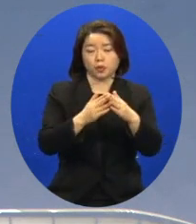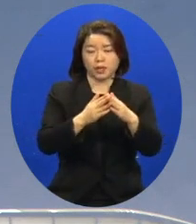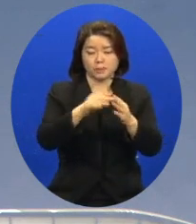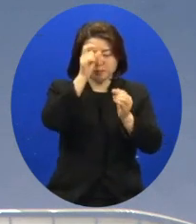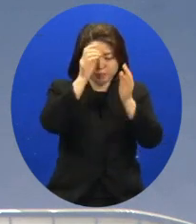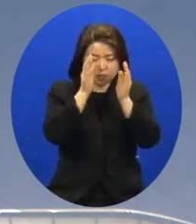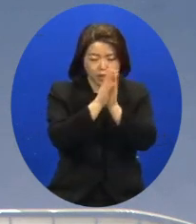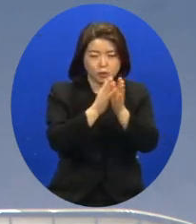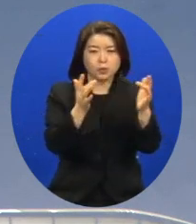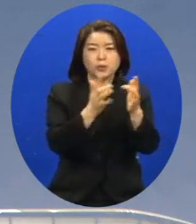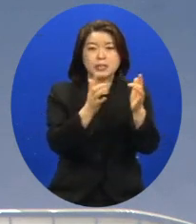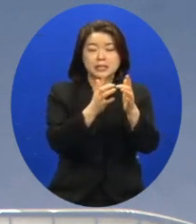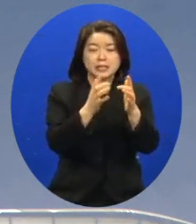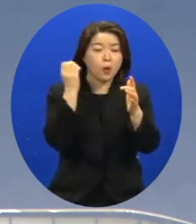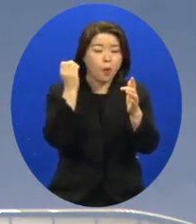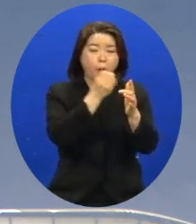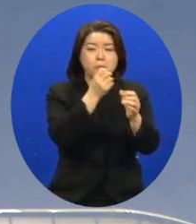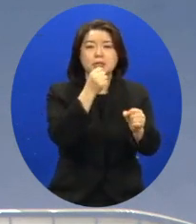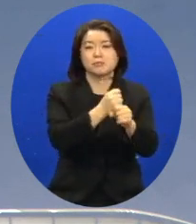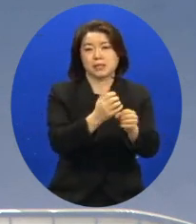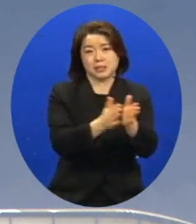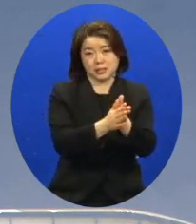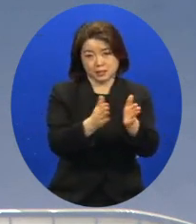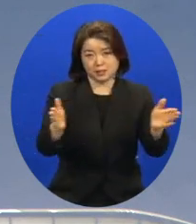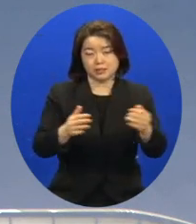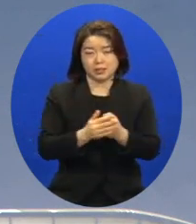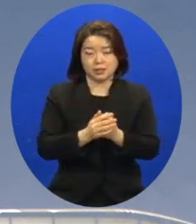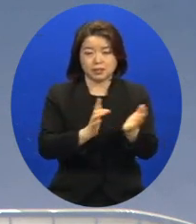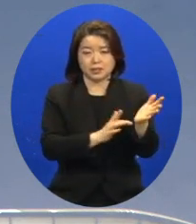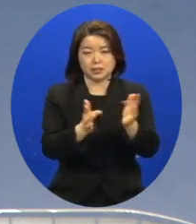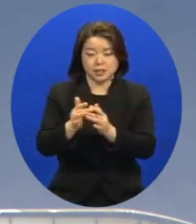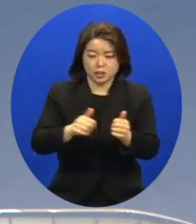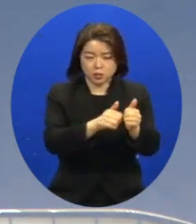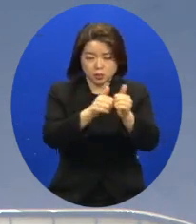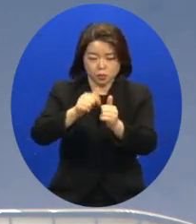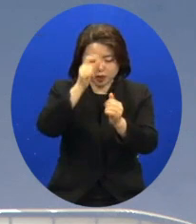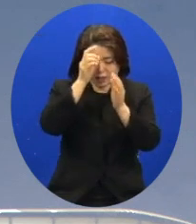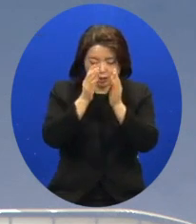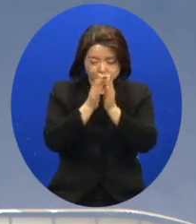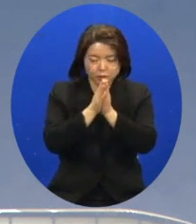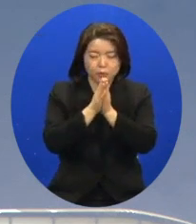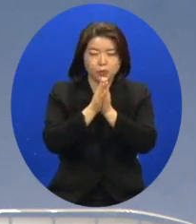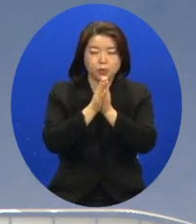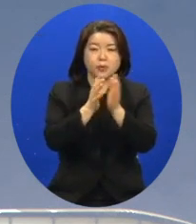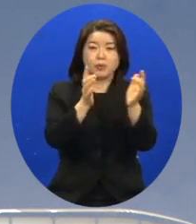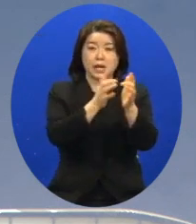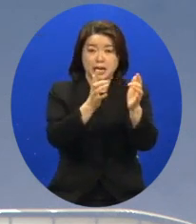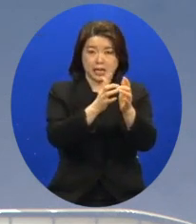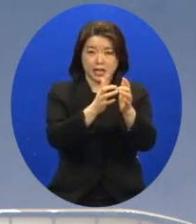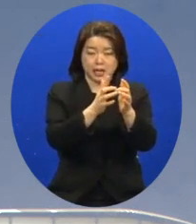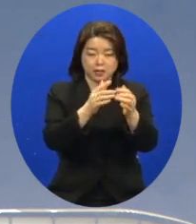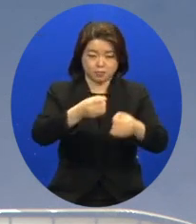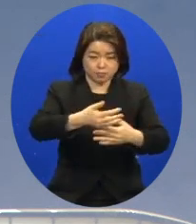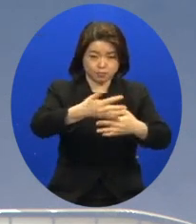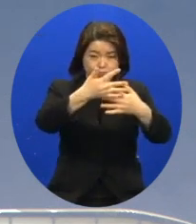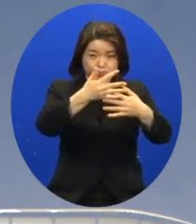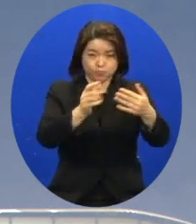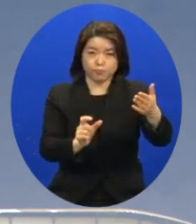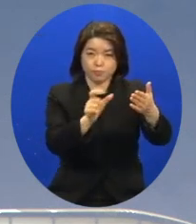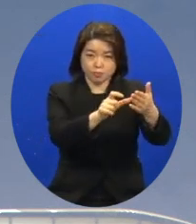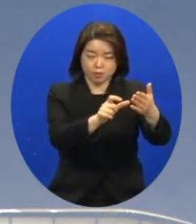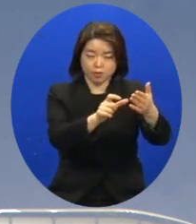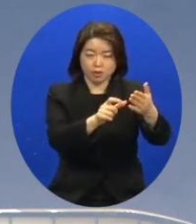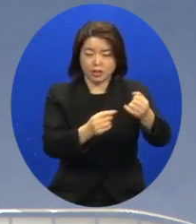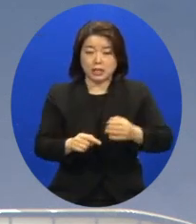사이트를 만들기 시작했습니다. 예수 동행 기도 사이트를 만들, 그 사이트에 들어오면 한 시간 기도할